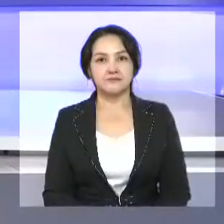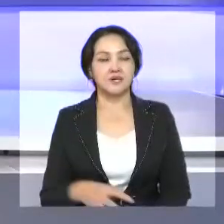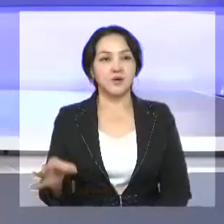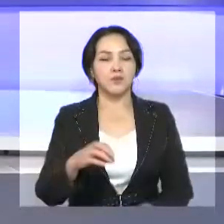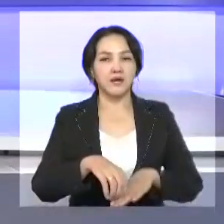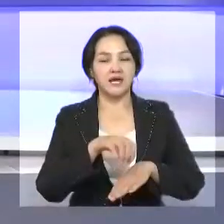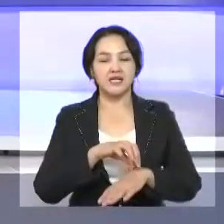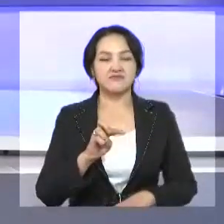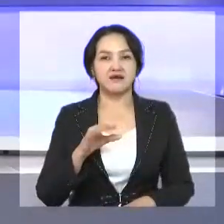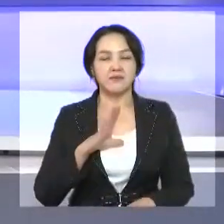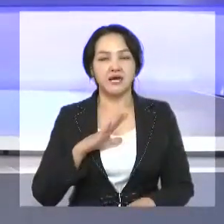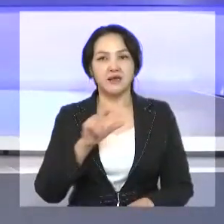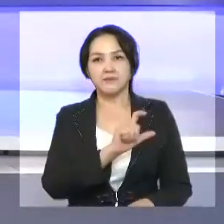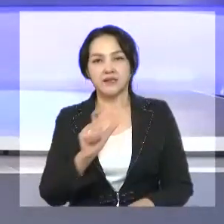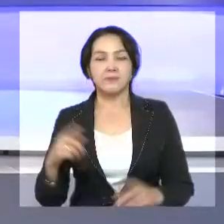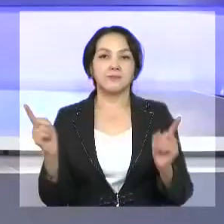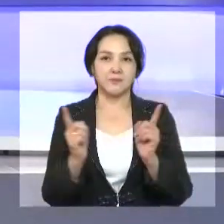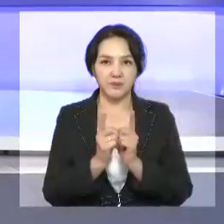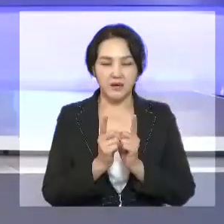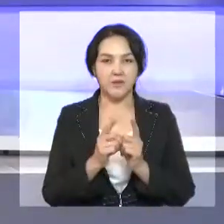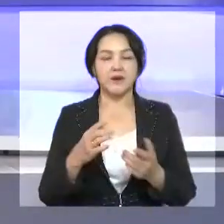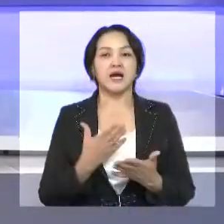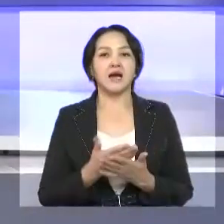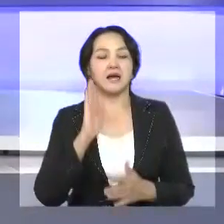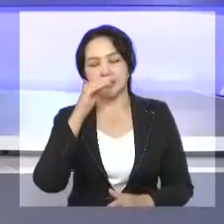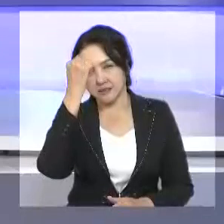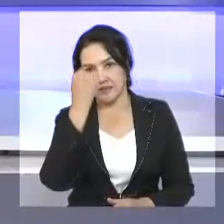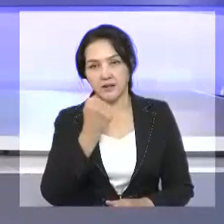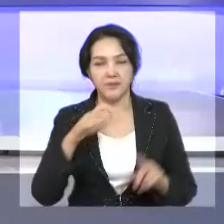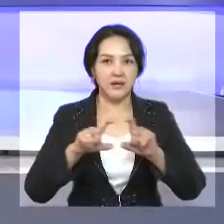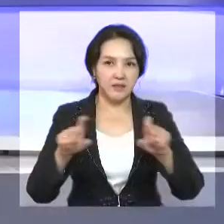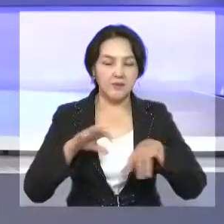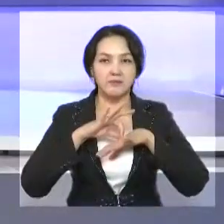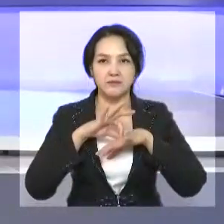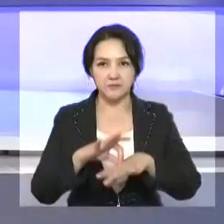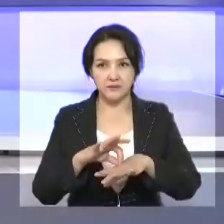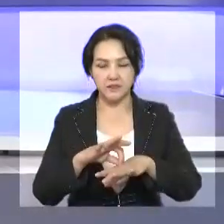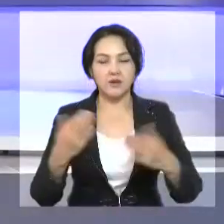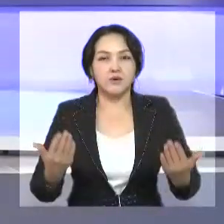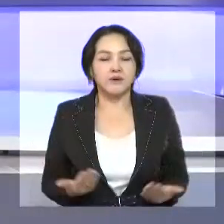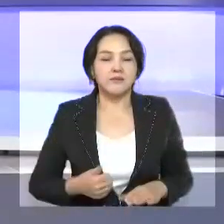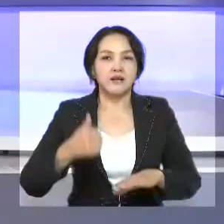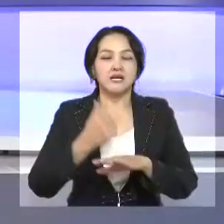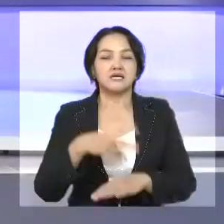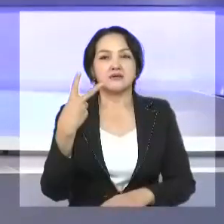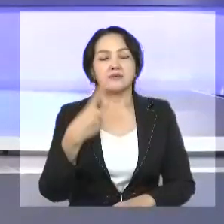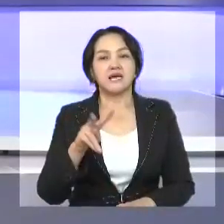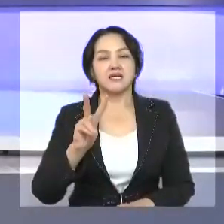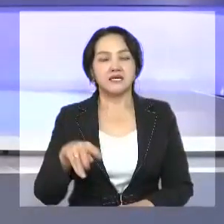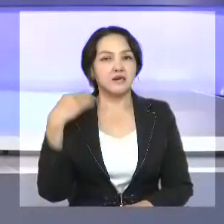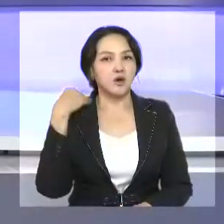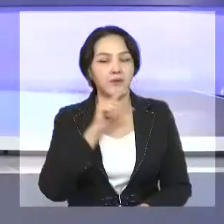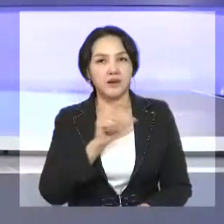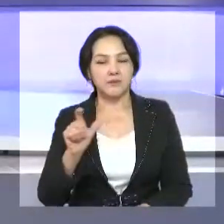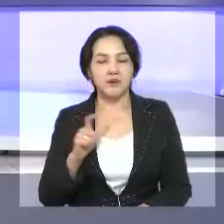Облыс әкімі Асқар Шахаров азаматтарды қабылдады. Қабылдау анаға тағзым ғимаратында ұйымдастырылды. Өңір басшысына 22 ақтөбелік